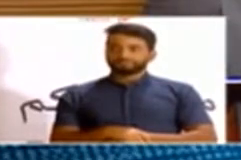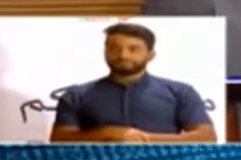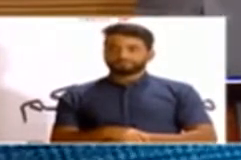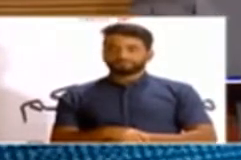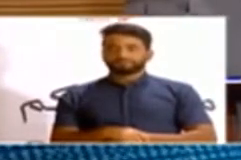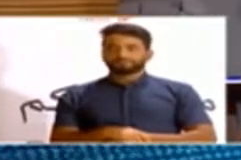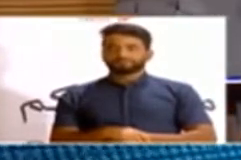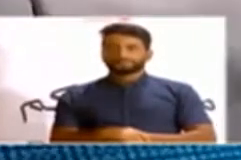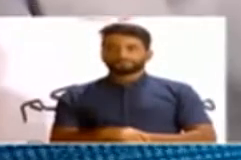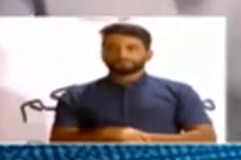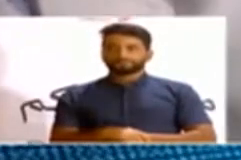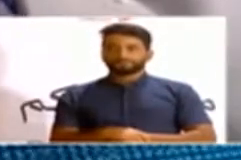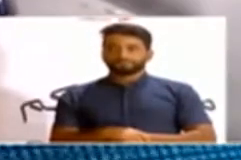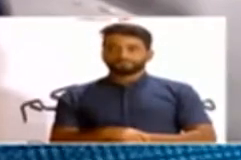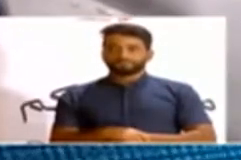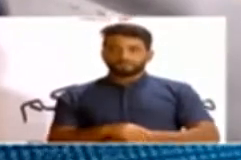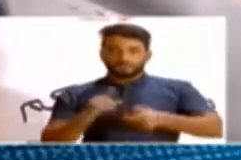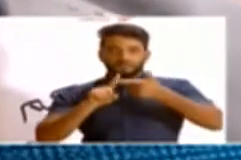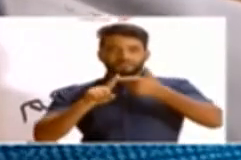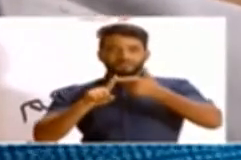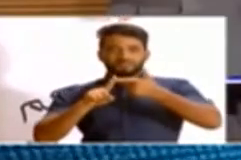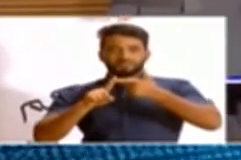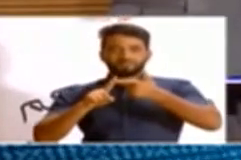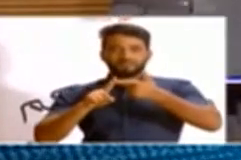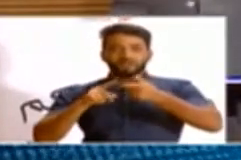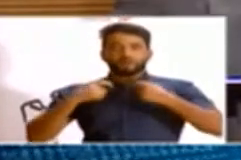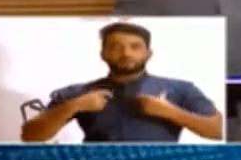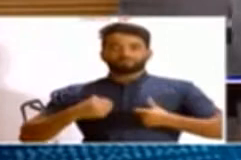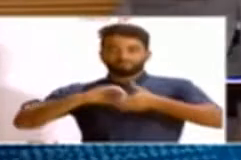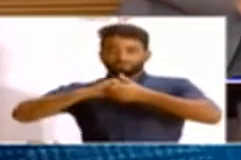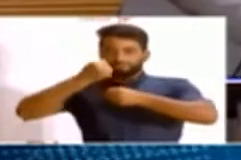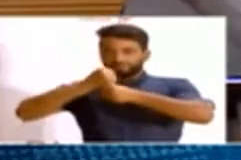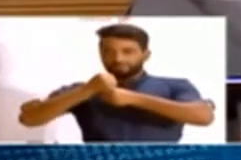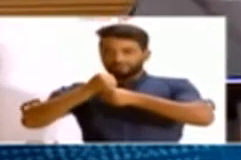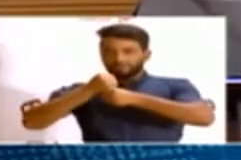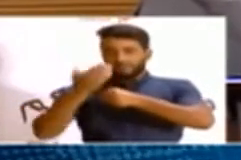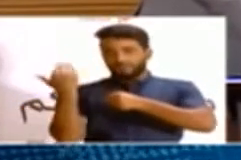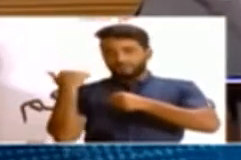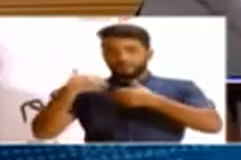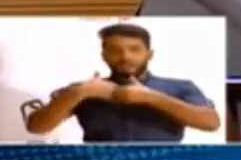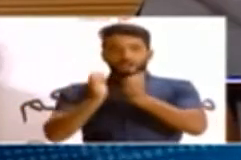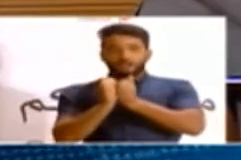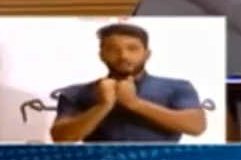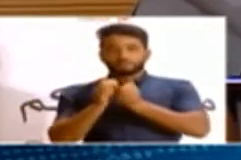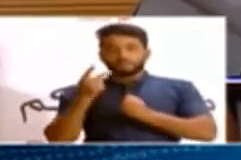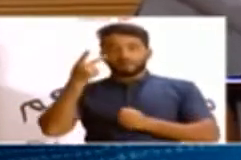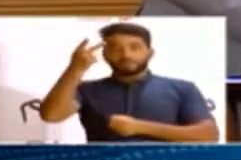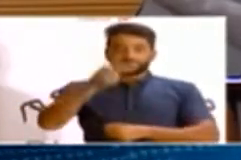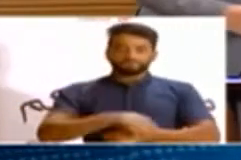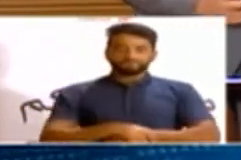هناك مرشحين لهم من الأموال معناها الكثير الذي